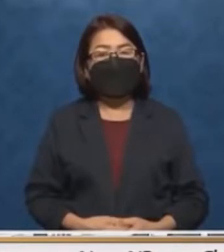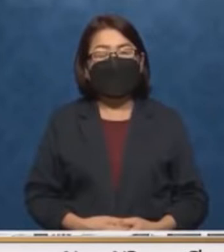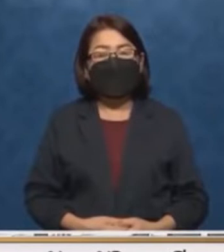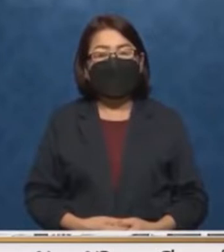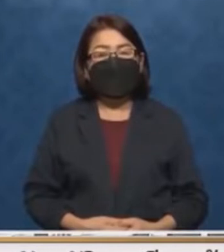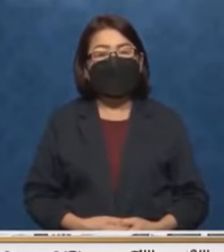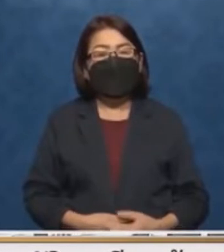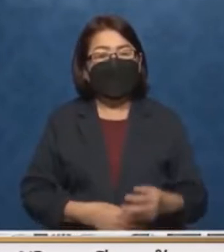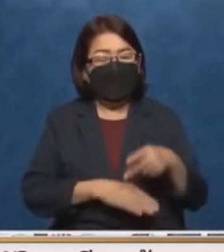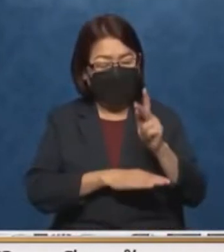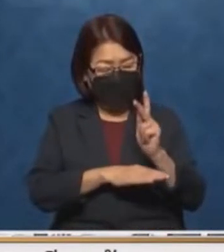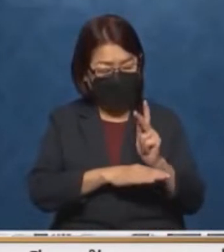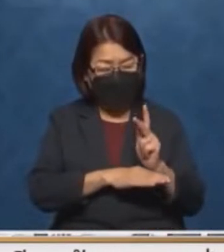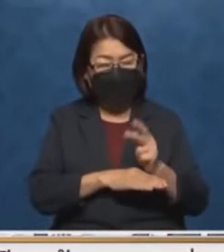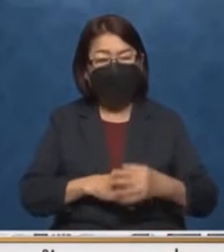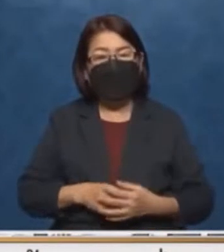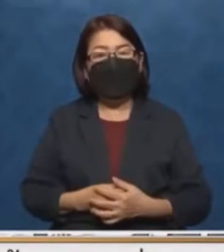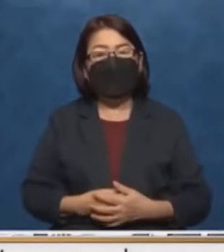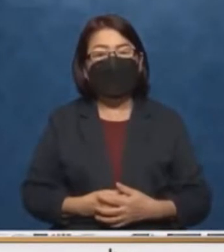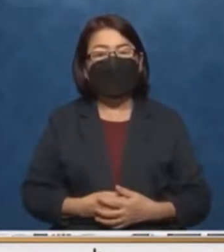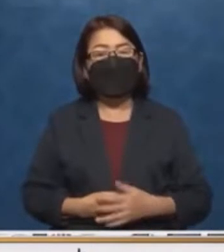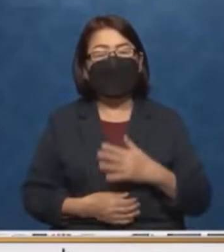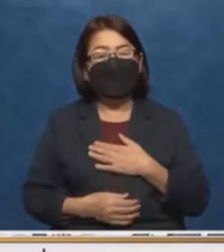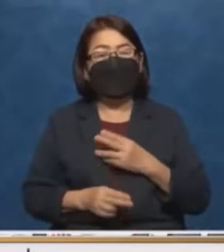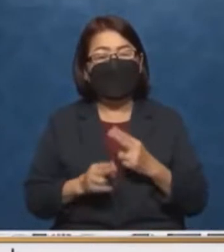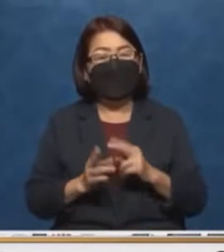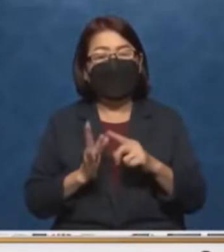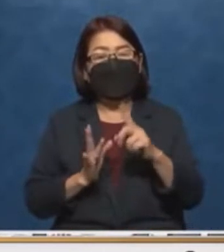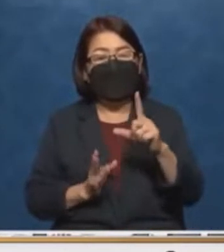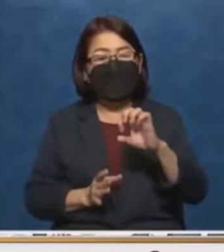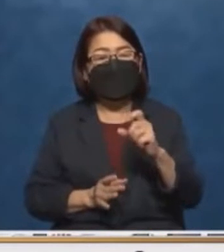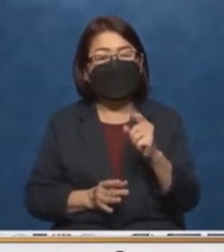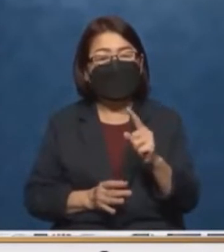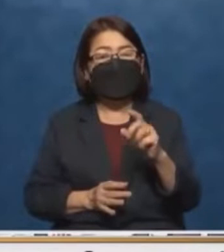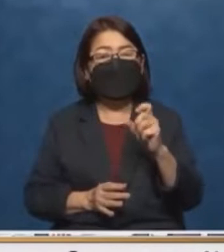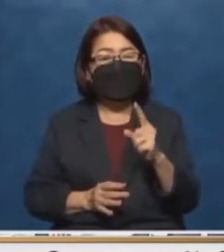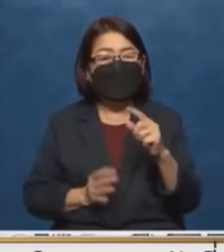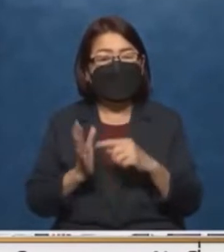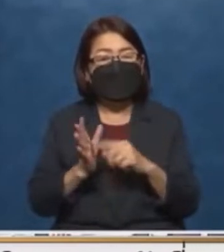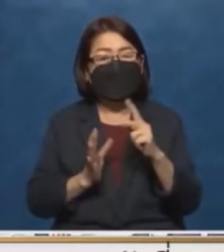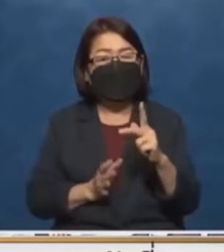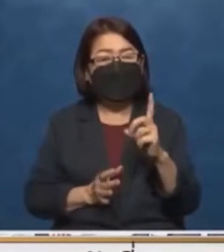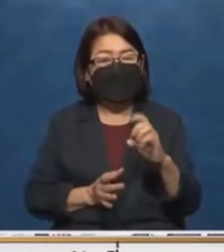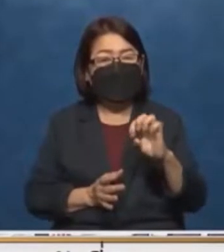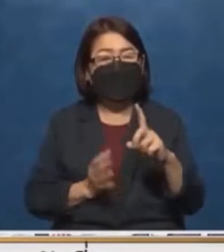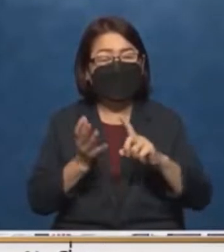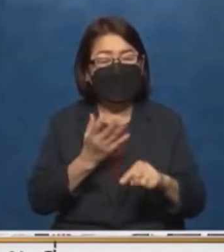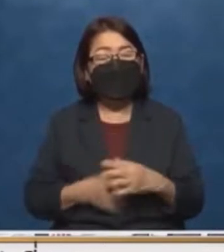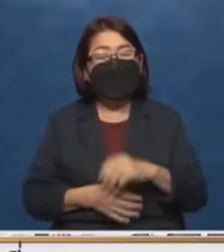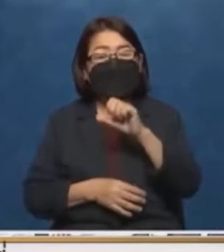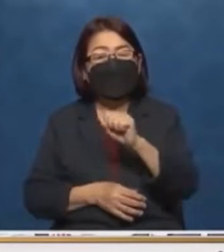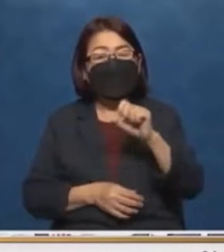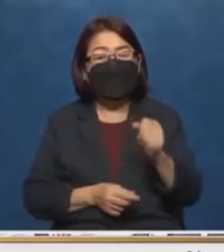ท่านประธานที่เคารพครับกระผมนายเลิศศักดิ์พัฒนชัยกุลสมาชิกสภาผู้แทนราษฎรจังหวัด